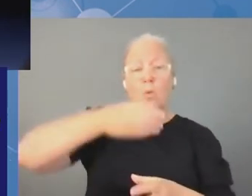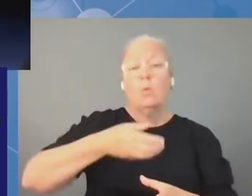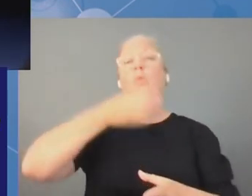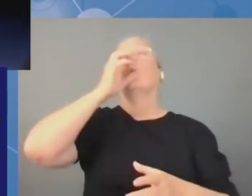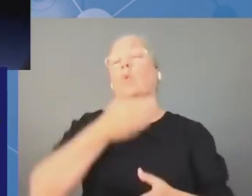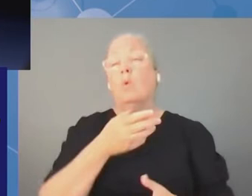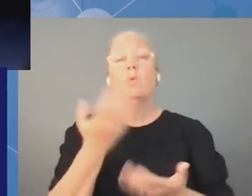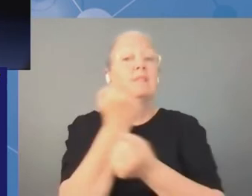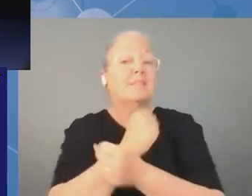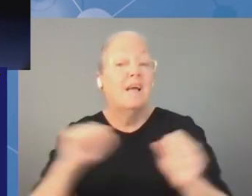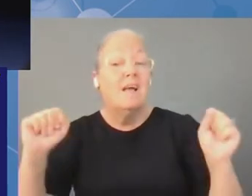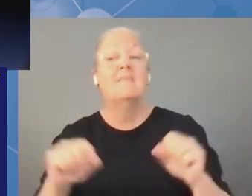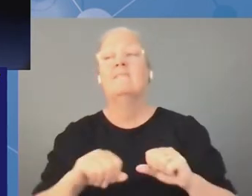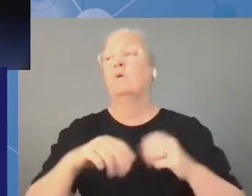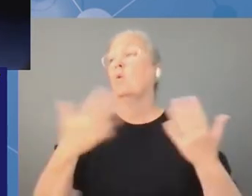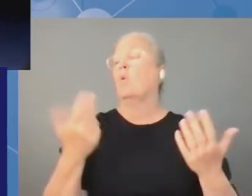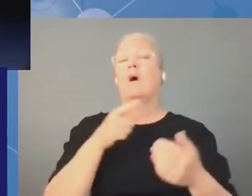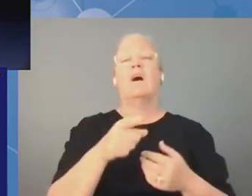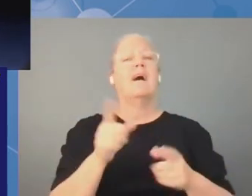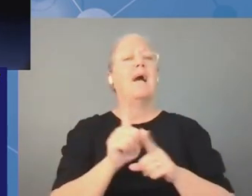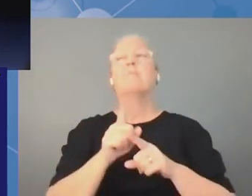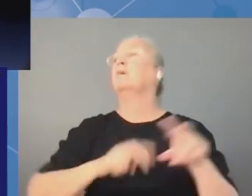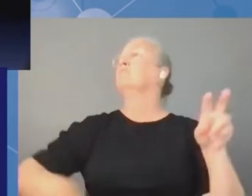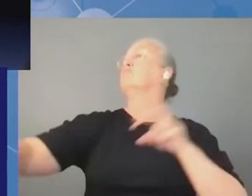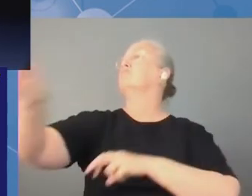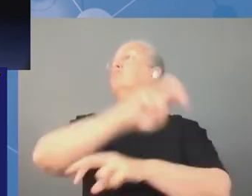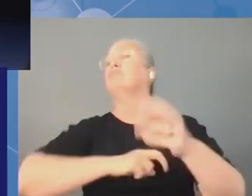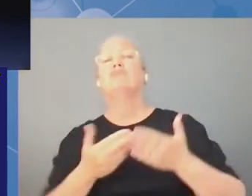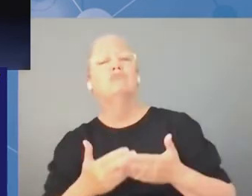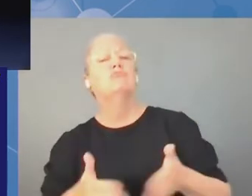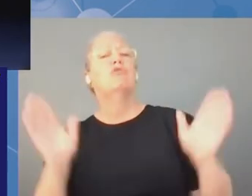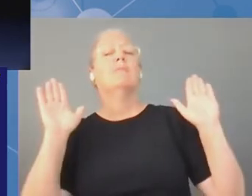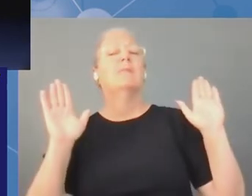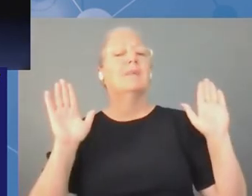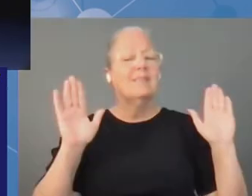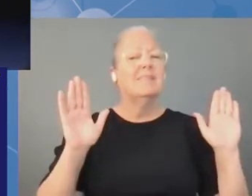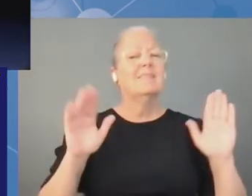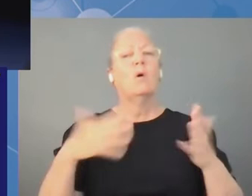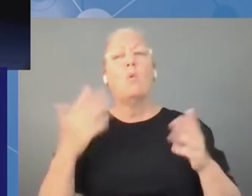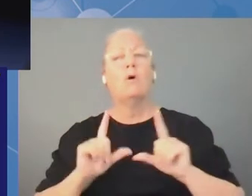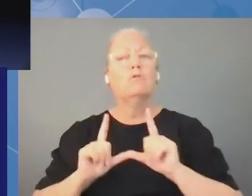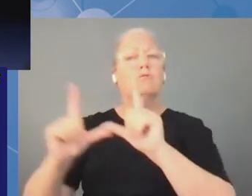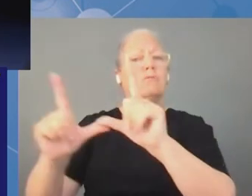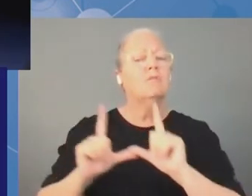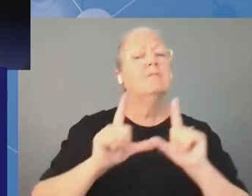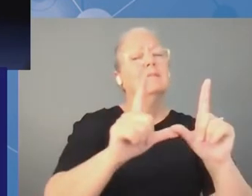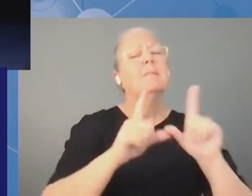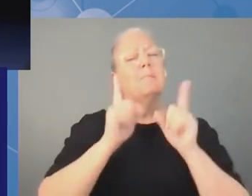وتنعدم في بلادهم الديمقراطية وحرية التنقل في العالم.